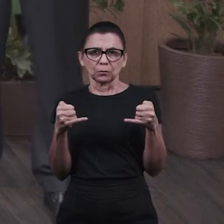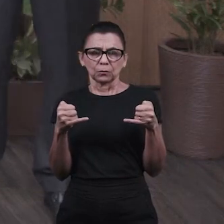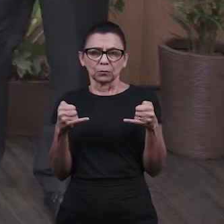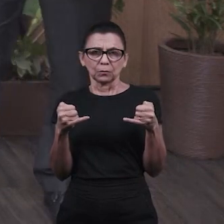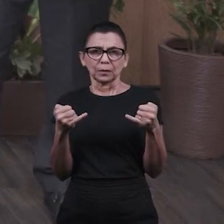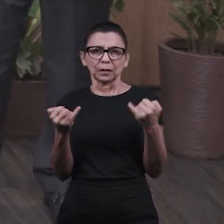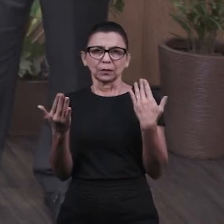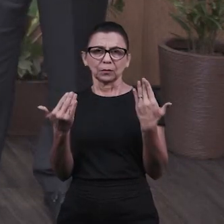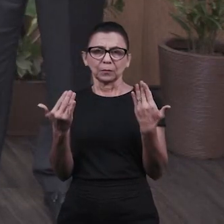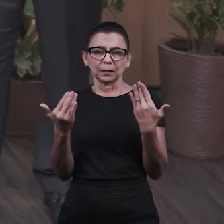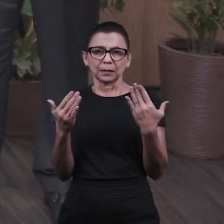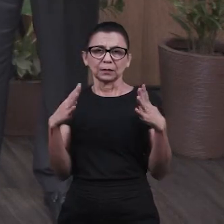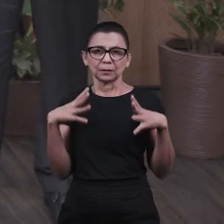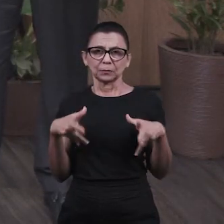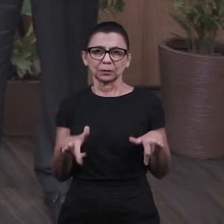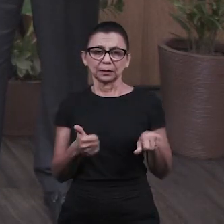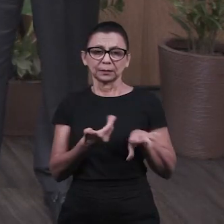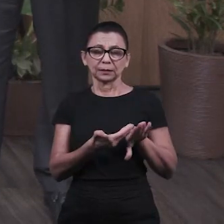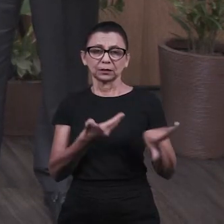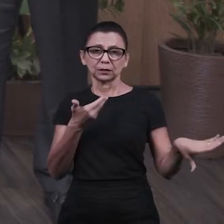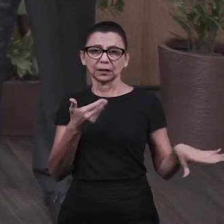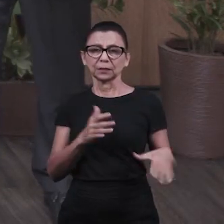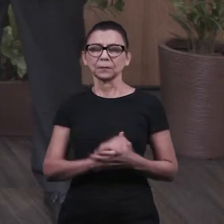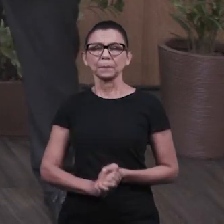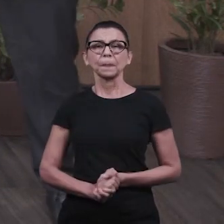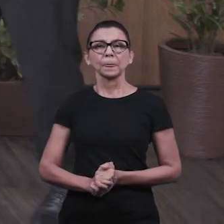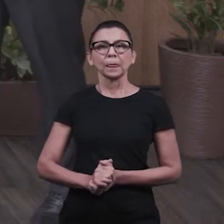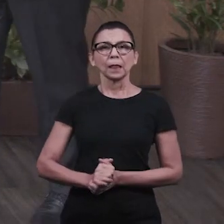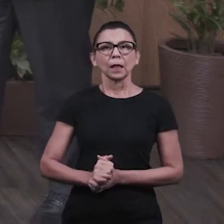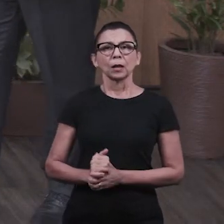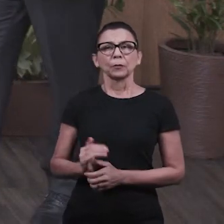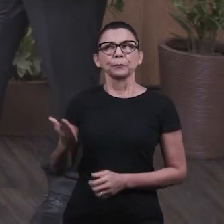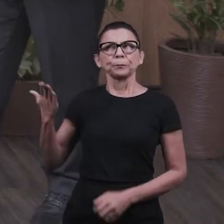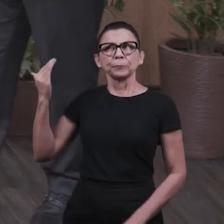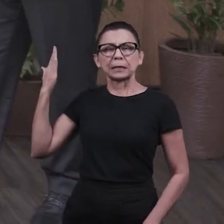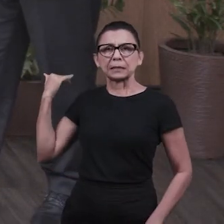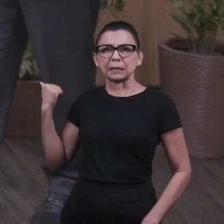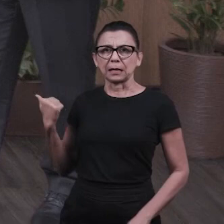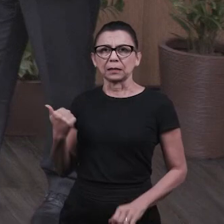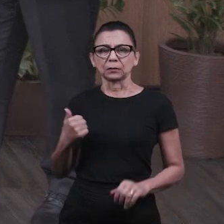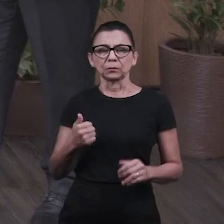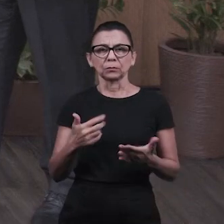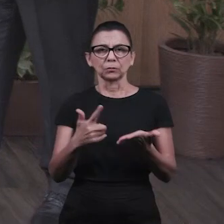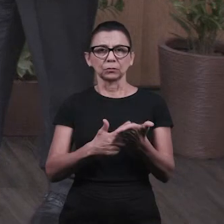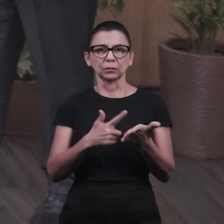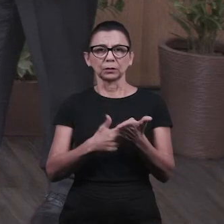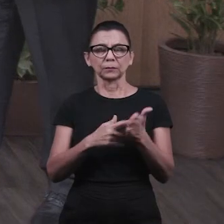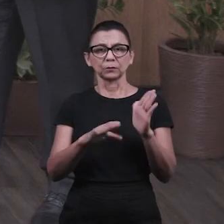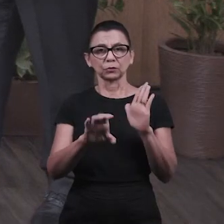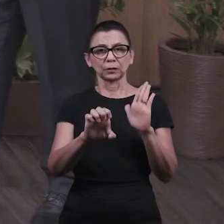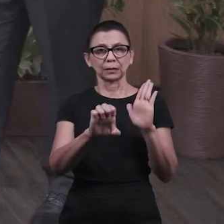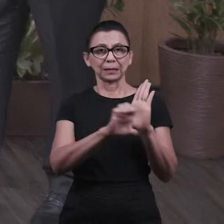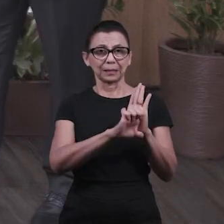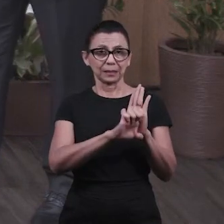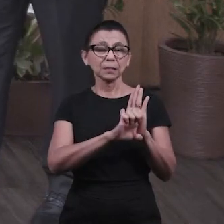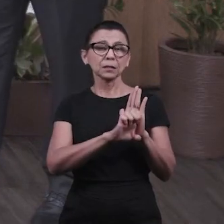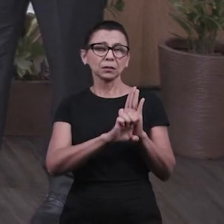d'Exode, à l'époque de Moïse, il y a une description. Nous allons regarder ici